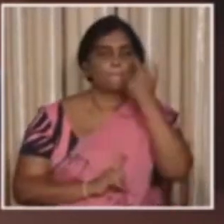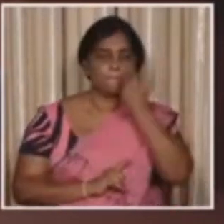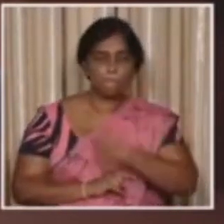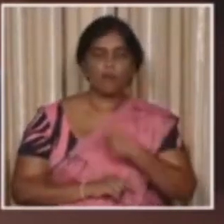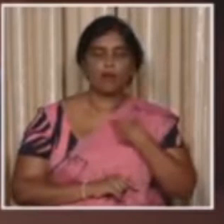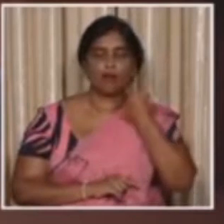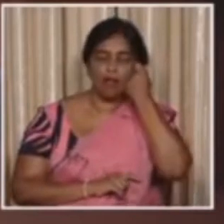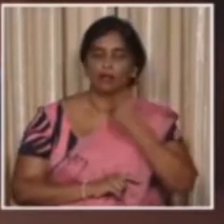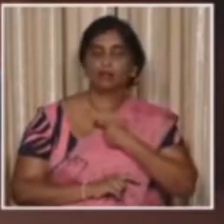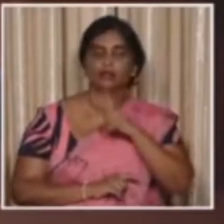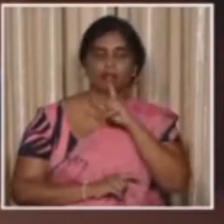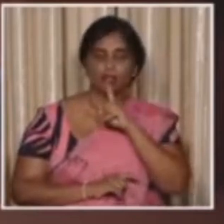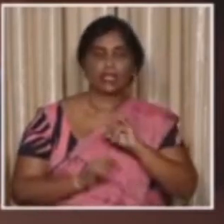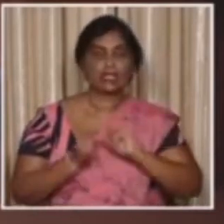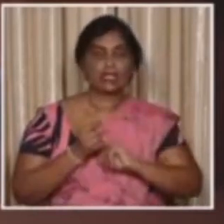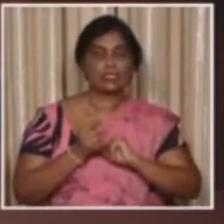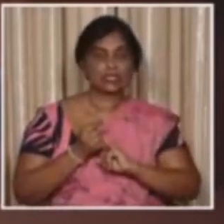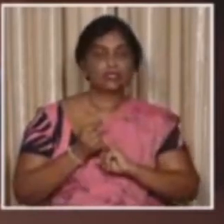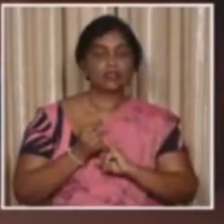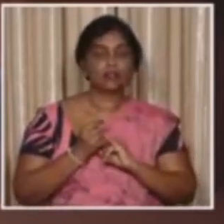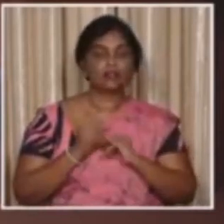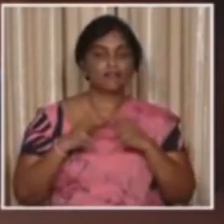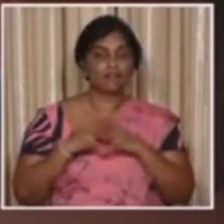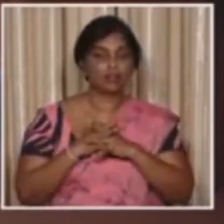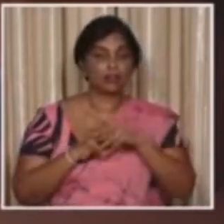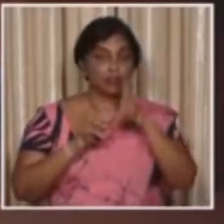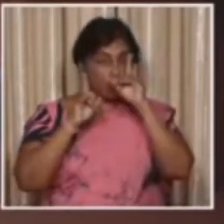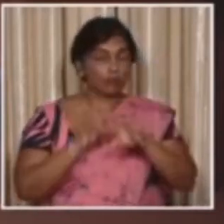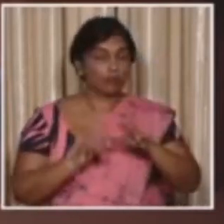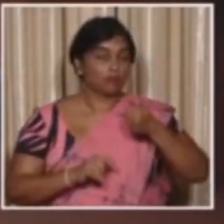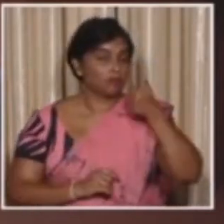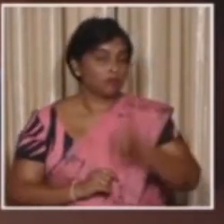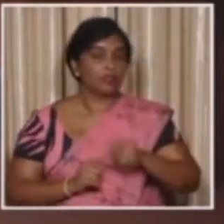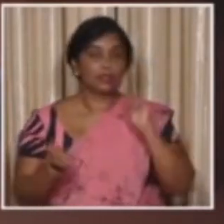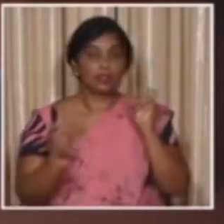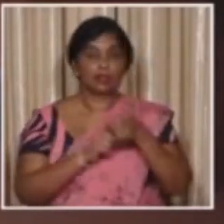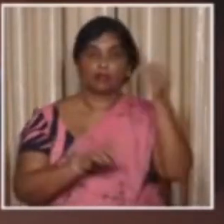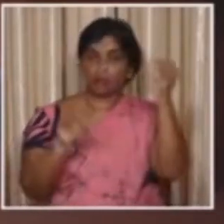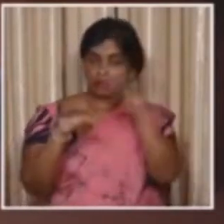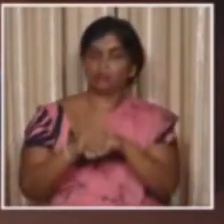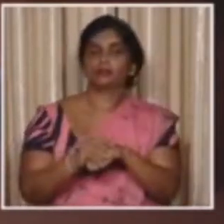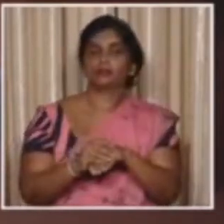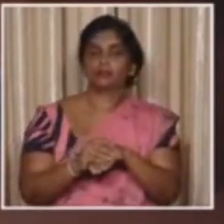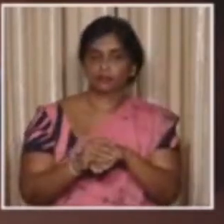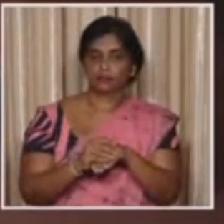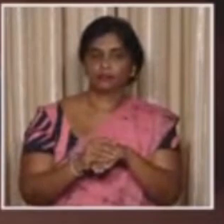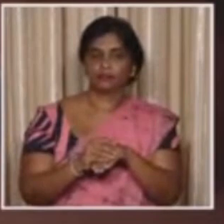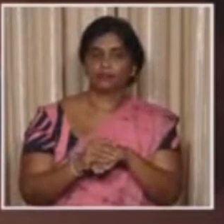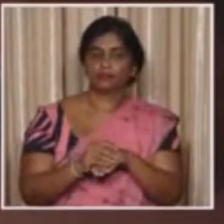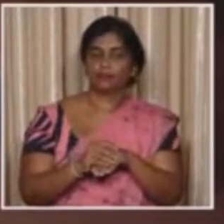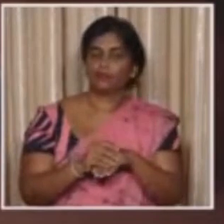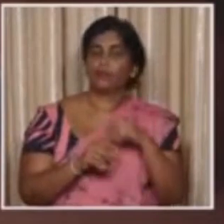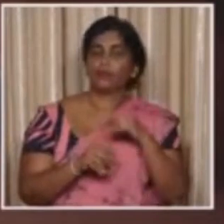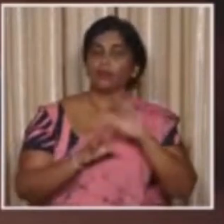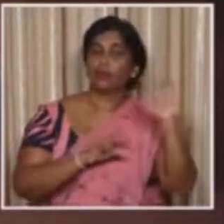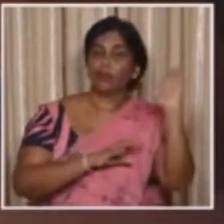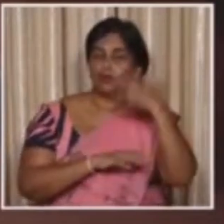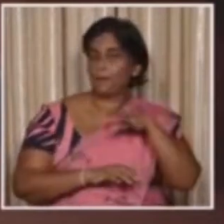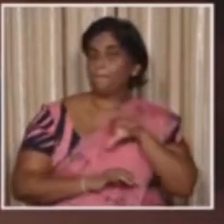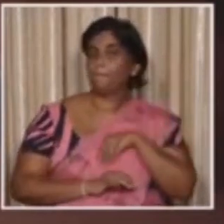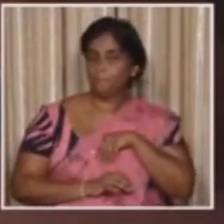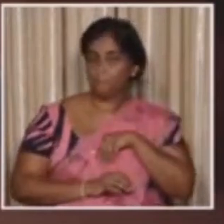mage thubata kiwwa Siddharth Ettumani wani wani deshta cricket kidike mekata danna egulo gena hama kenama